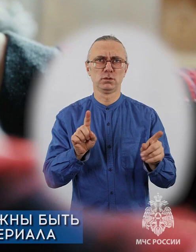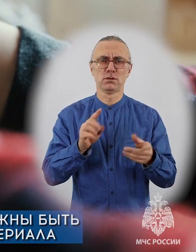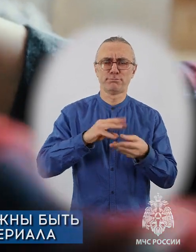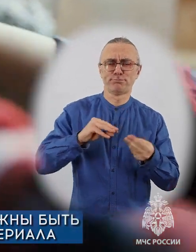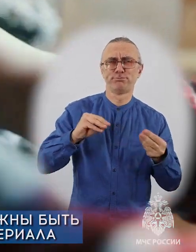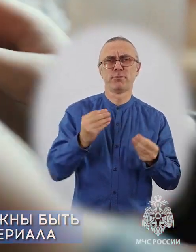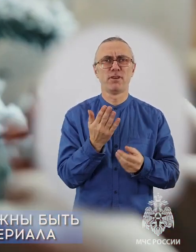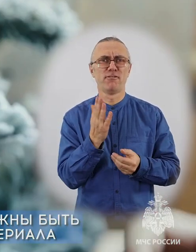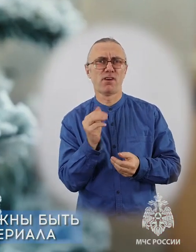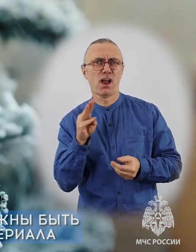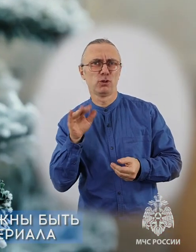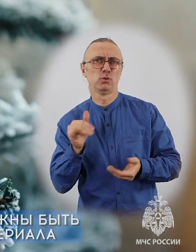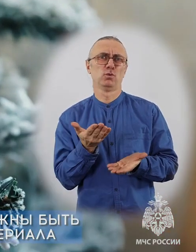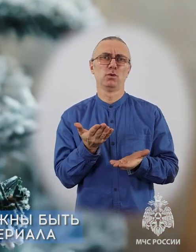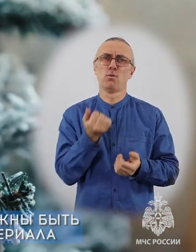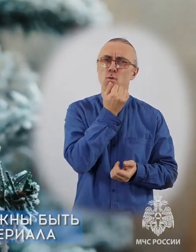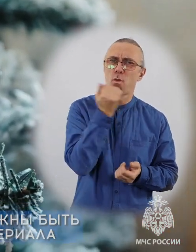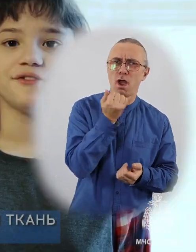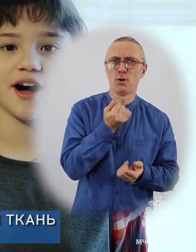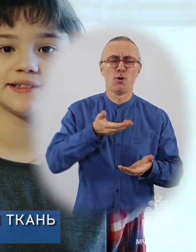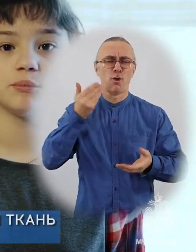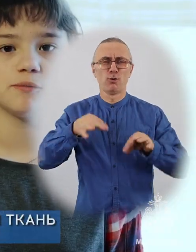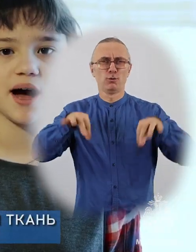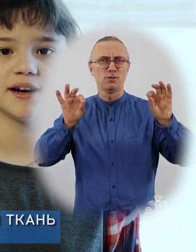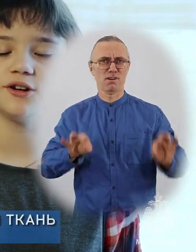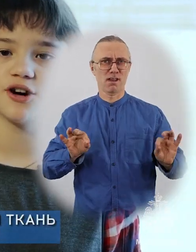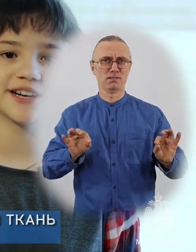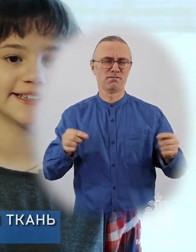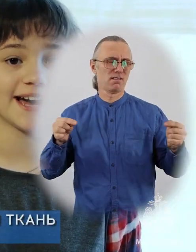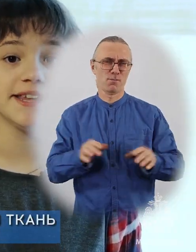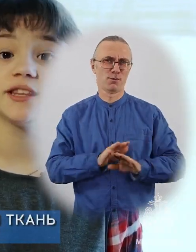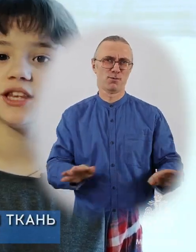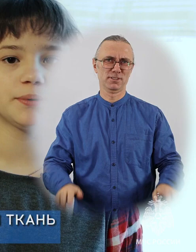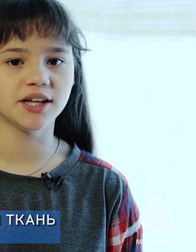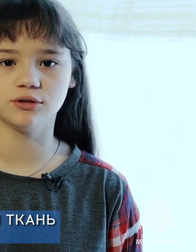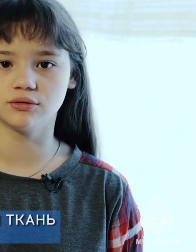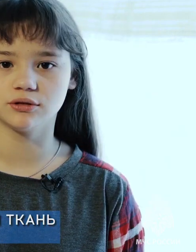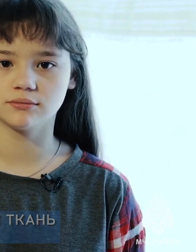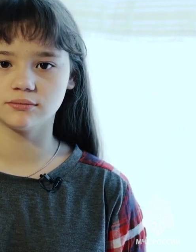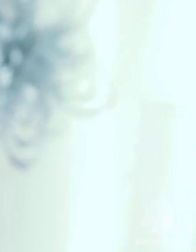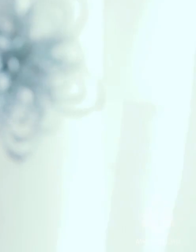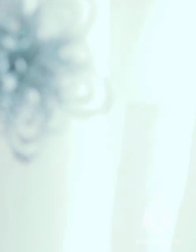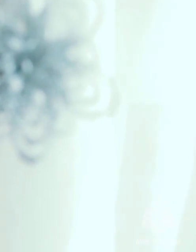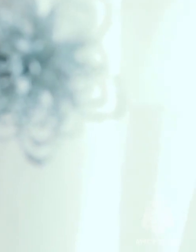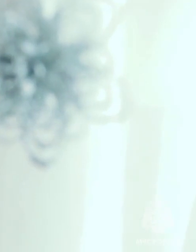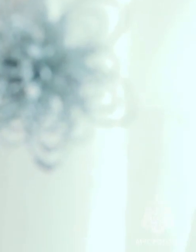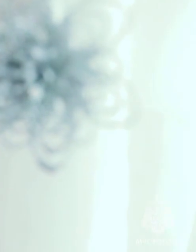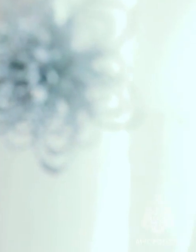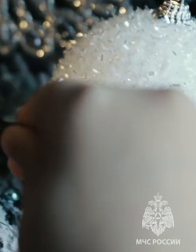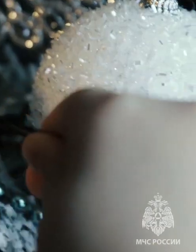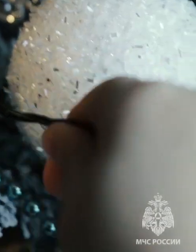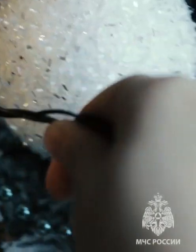Елочные игрушки должны быть из негорючего материала. Вата, бумага, легкая ткань не подойдут.